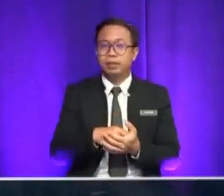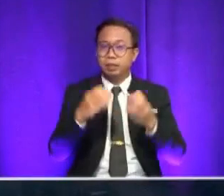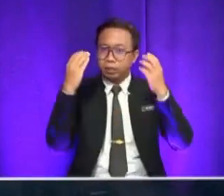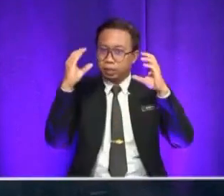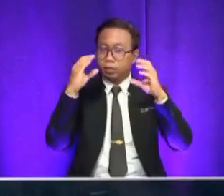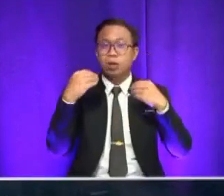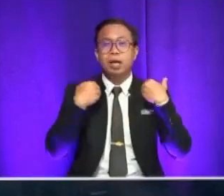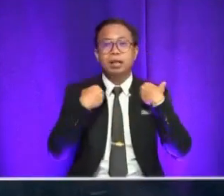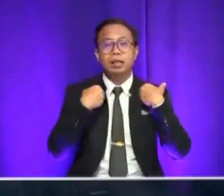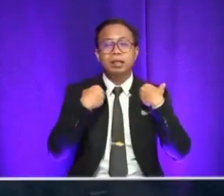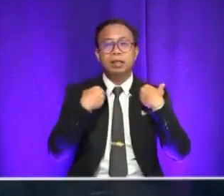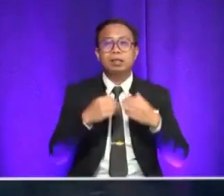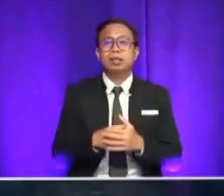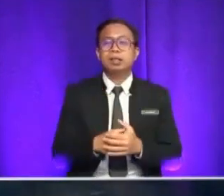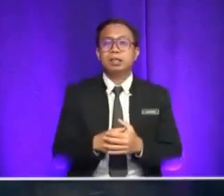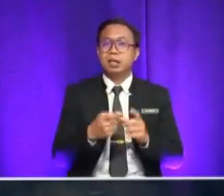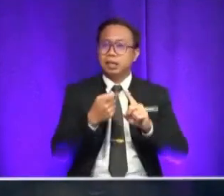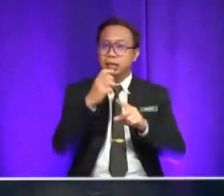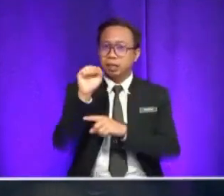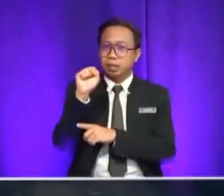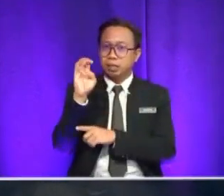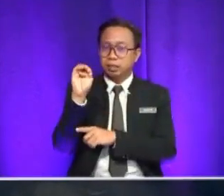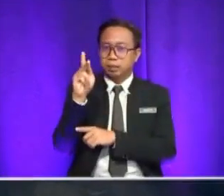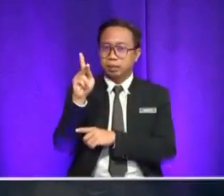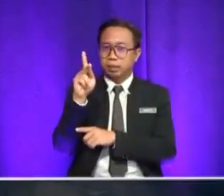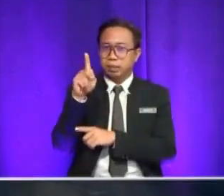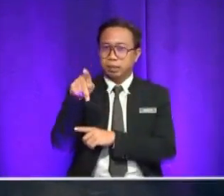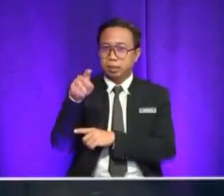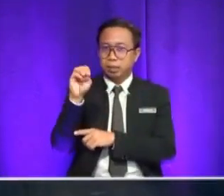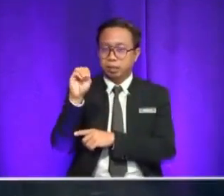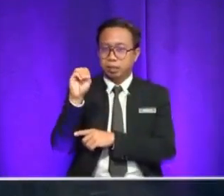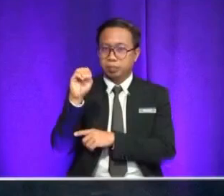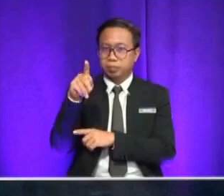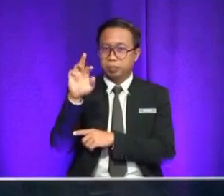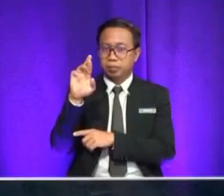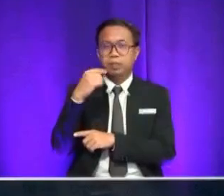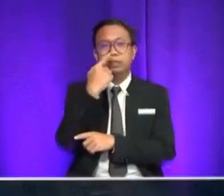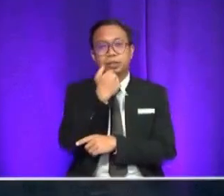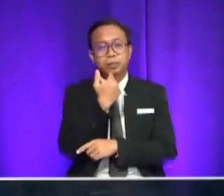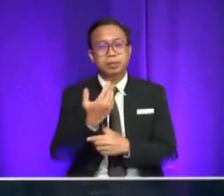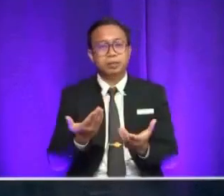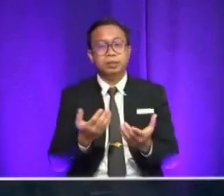ada membawa anak-anak murid Cikgu daripada SMK Kampar. Betul ke, Cikgu? Ada. Siapanya? Siapa?